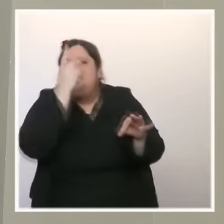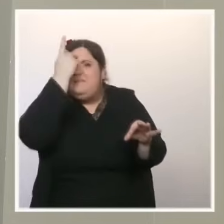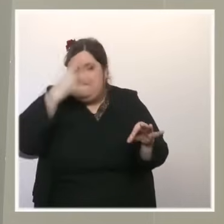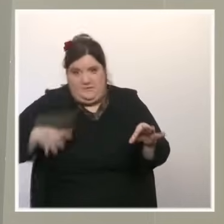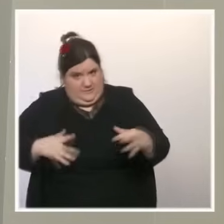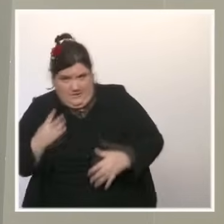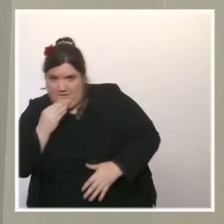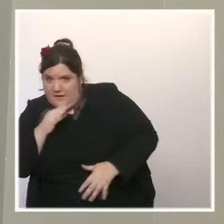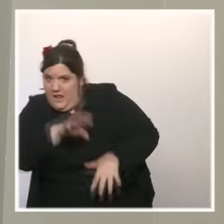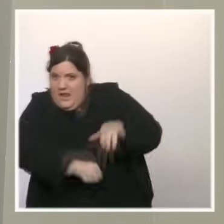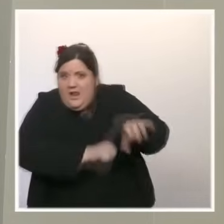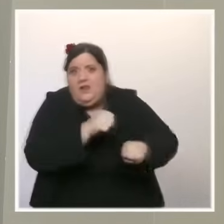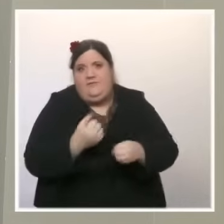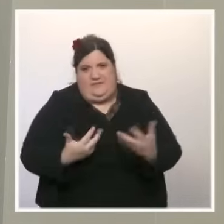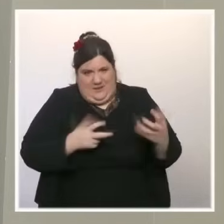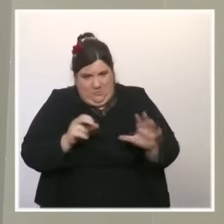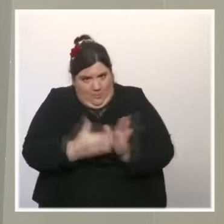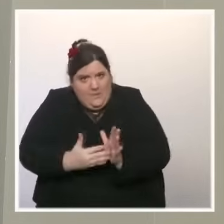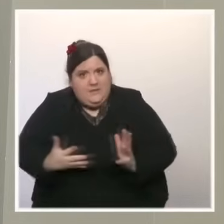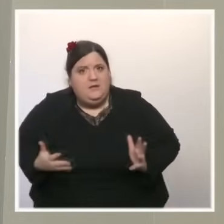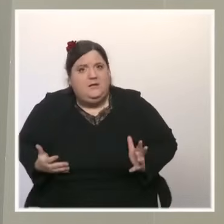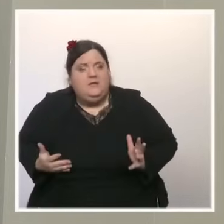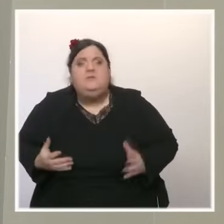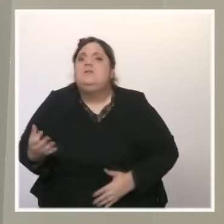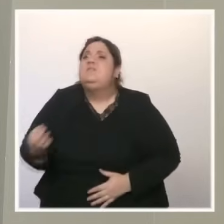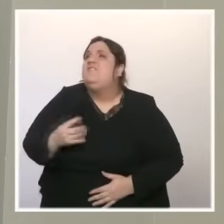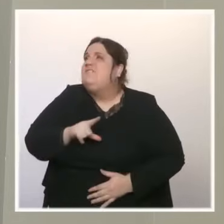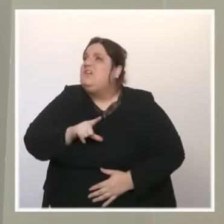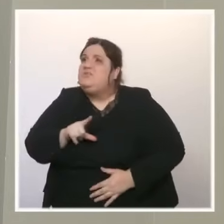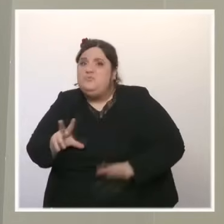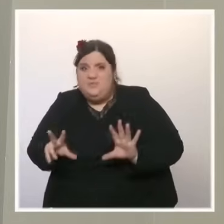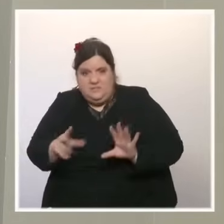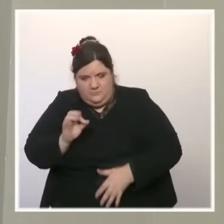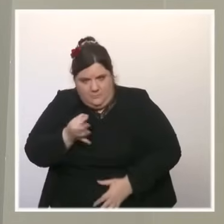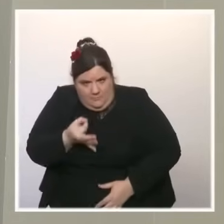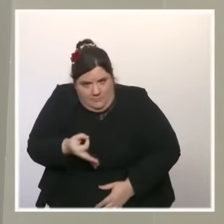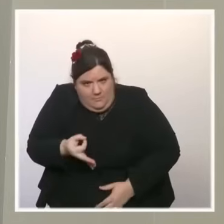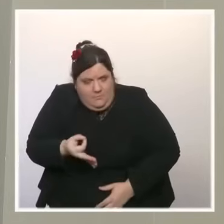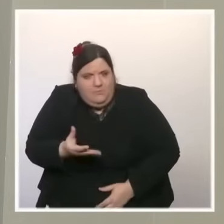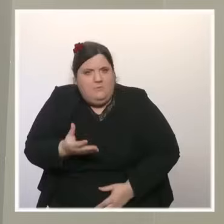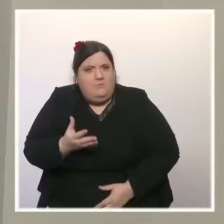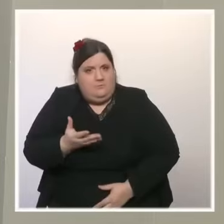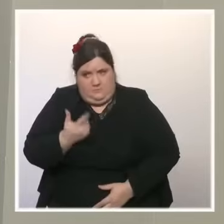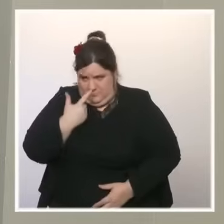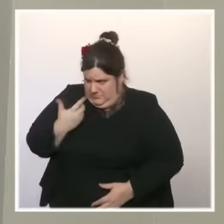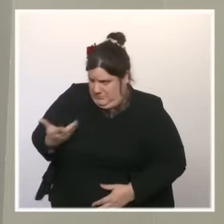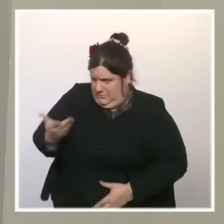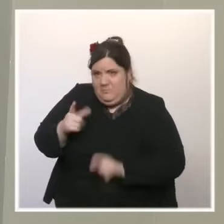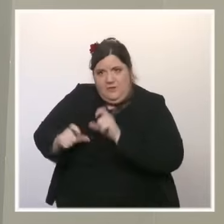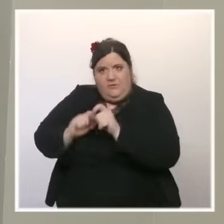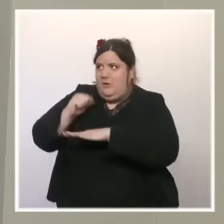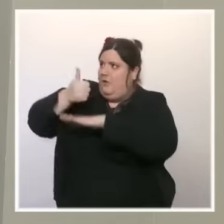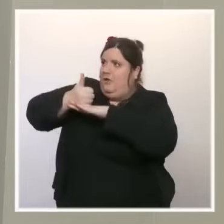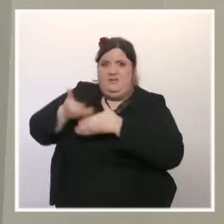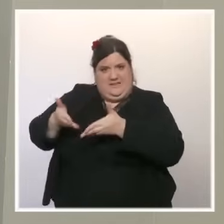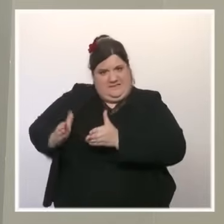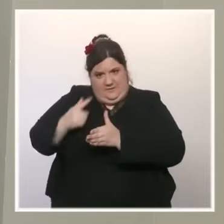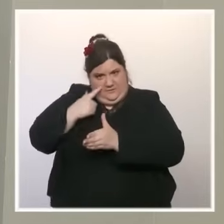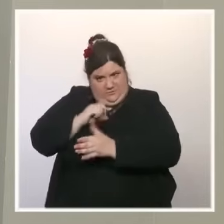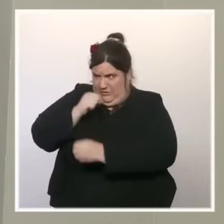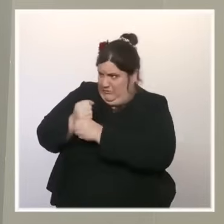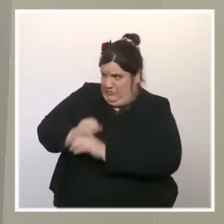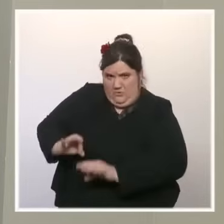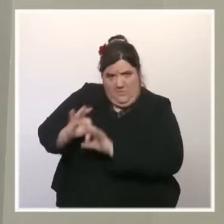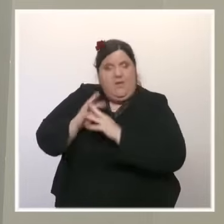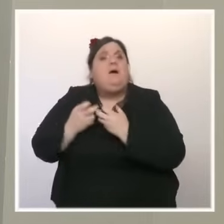Est-ce que vous avez connaissance de projets d'émettre des sanctions contre ceux qui décident ça, notamment le ministre dont je vous ai